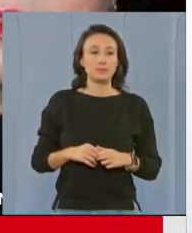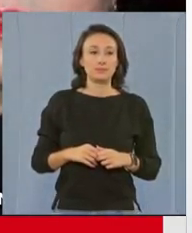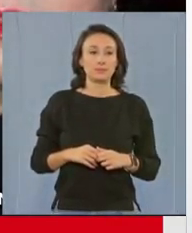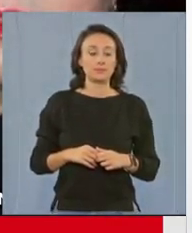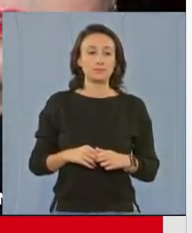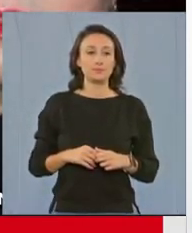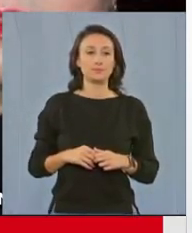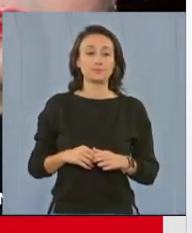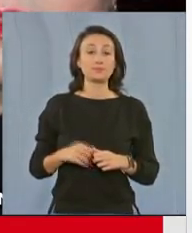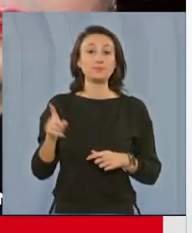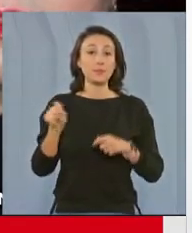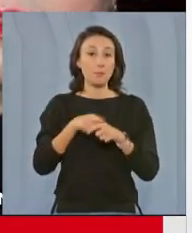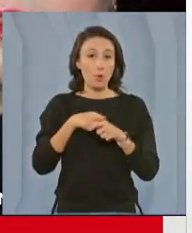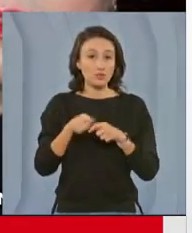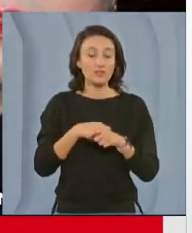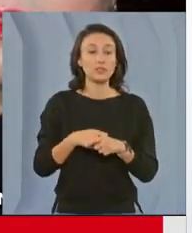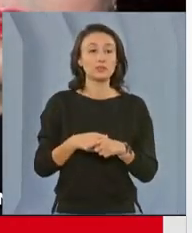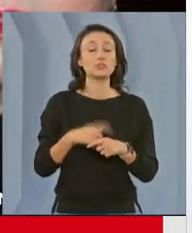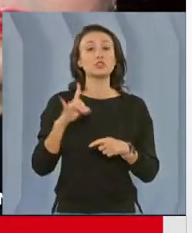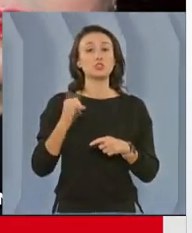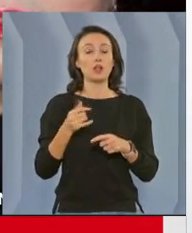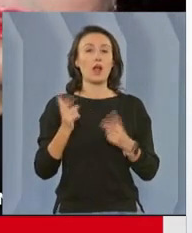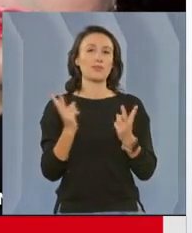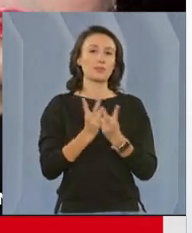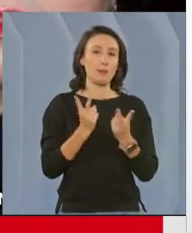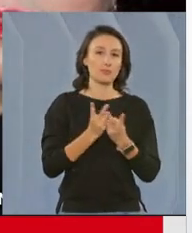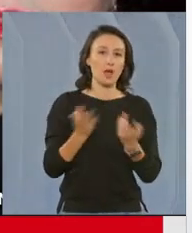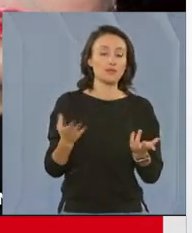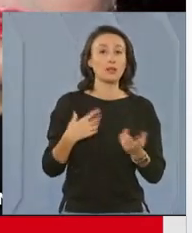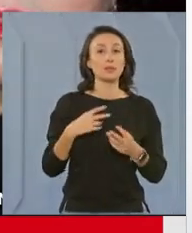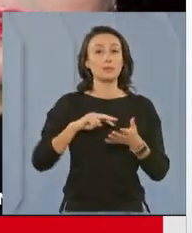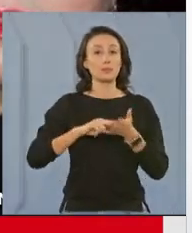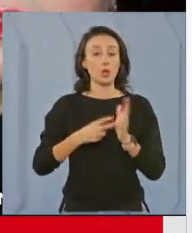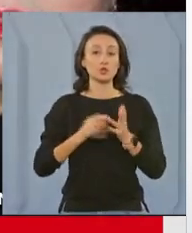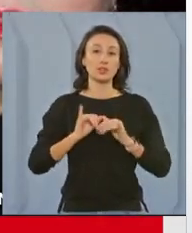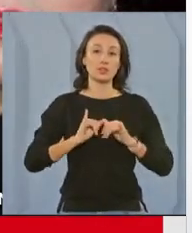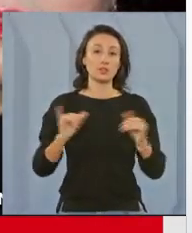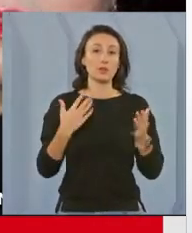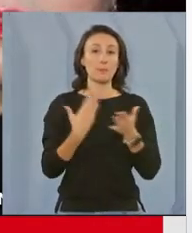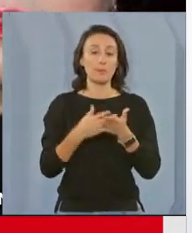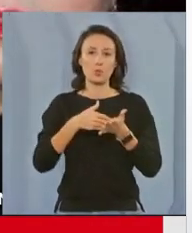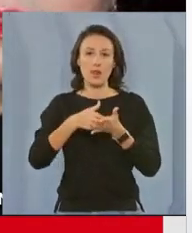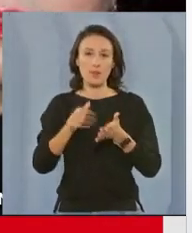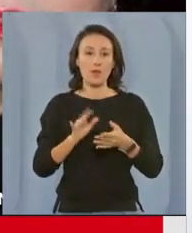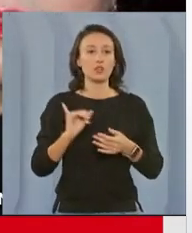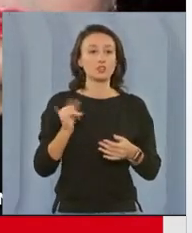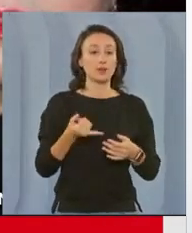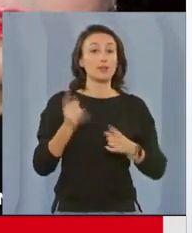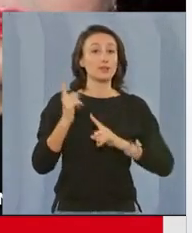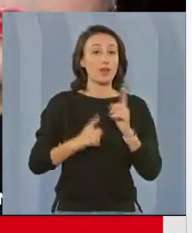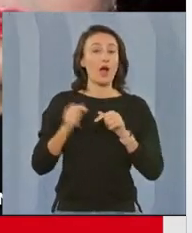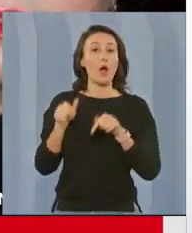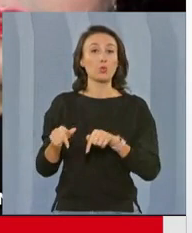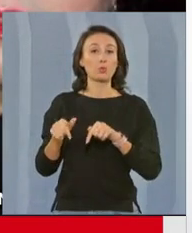scăpat, ele își modifică caracteristicile și se adaptează la tehnologiile dezvoltate pentru eliminarea lor și dacă